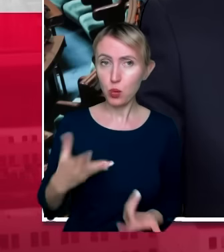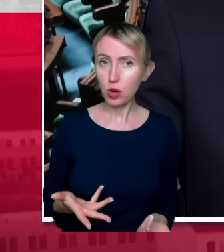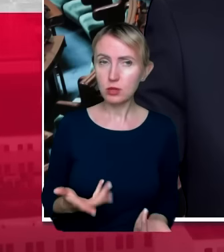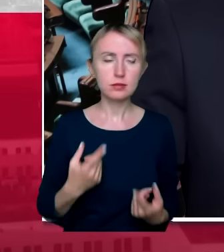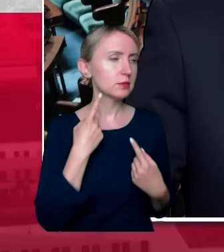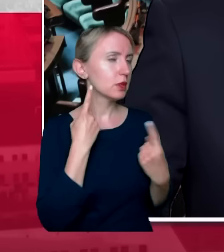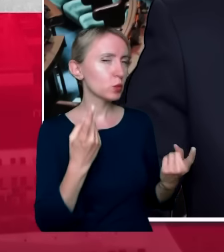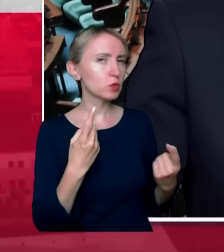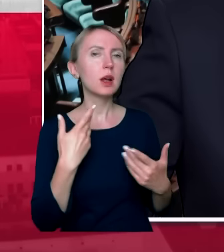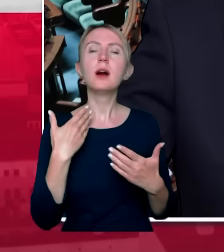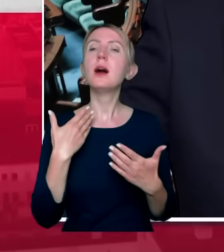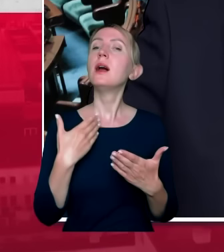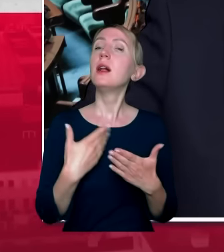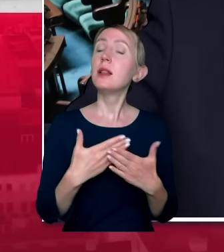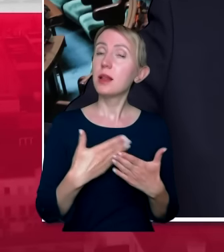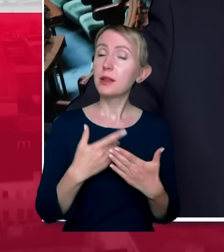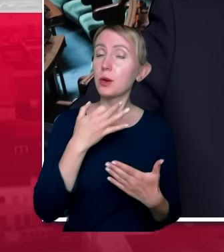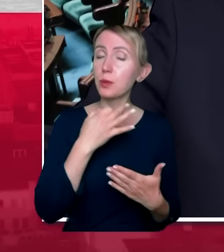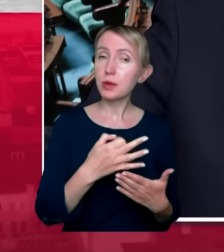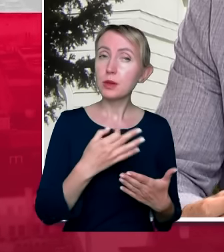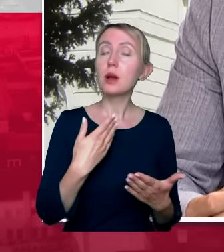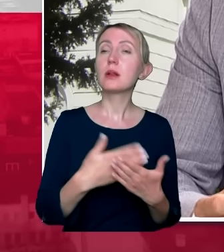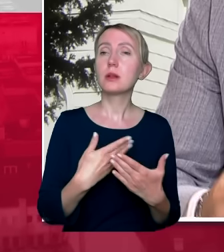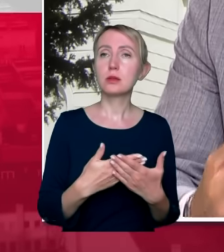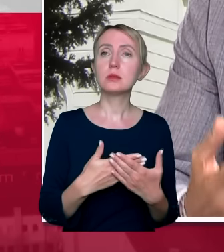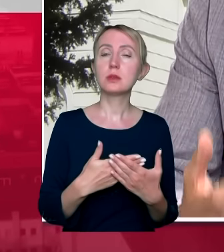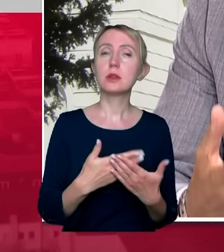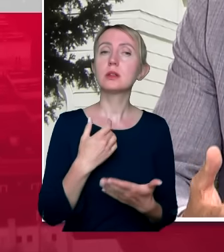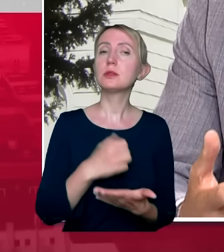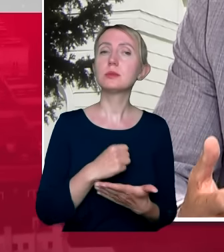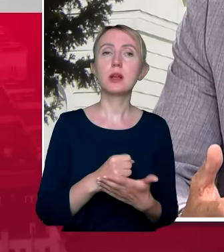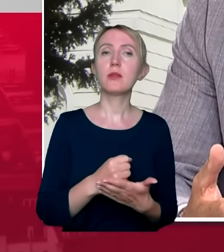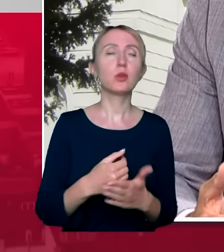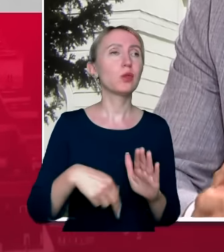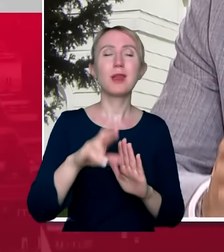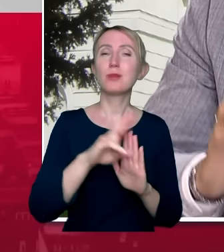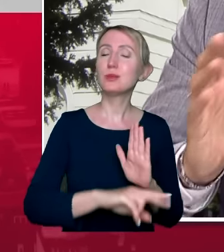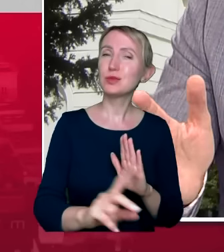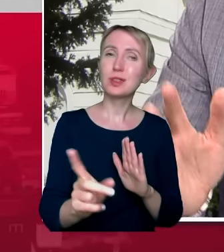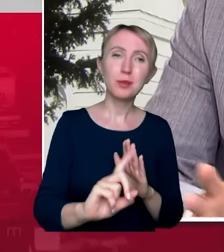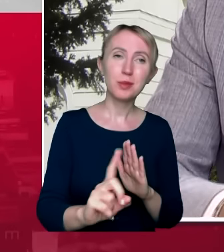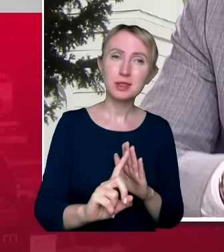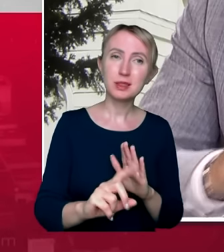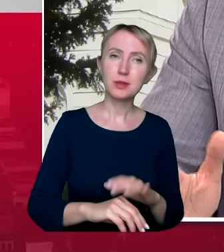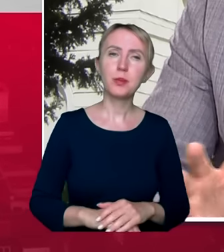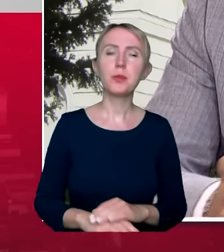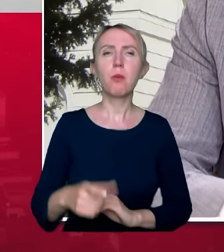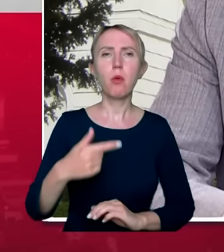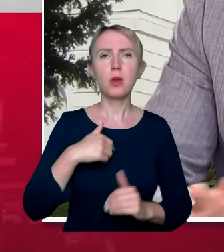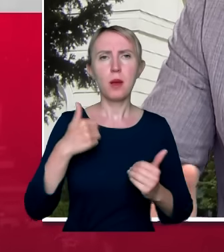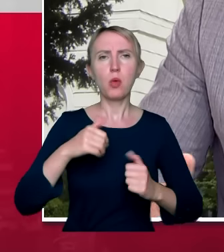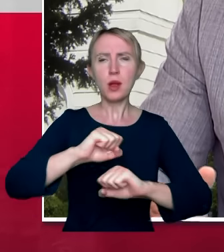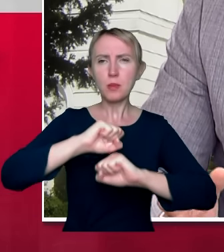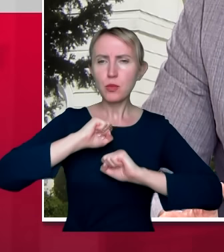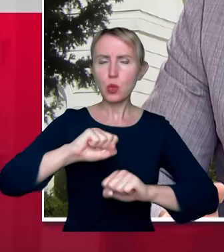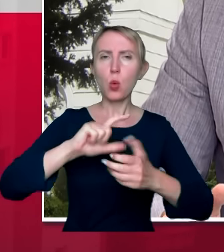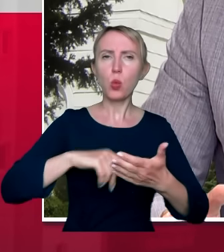słyszałem. Dlaczego to pytam? Dlatego, że kwestia nie w przepisach, bo ja jestem w stanie bronić tej